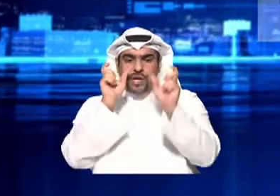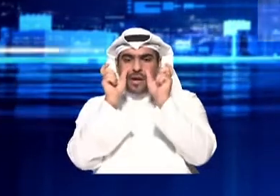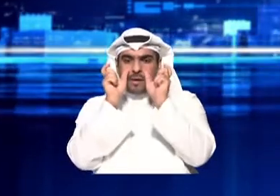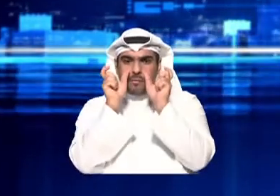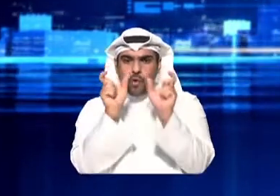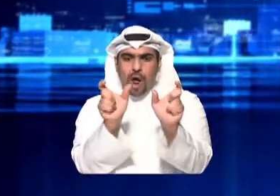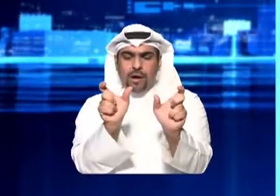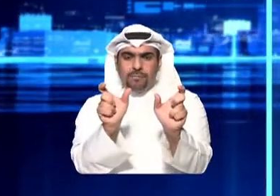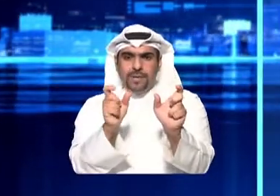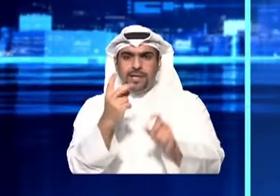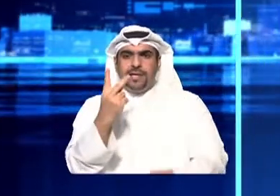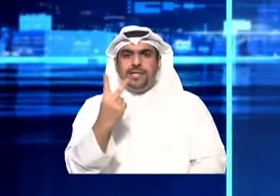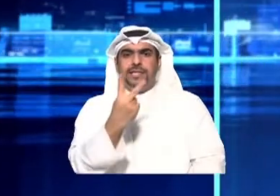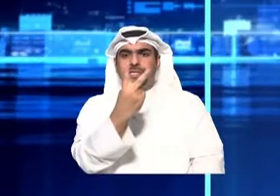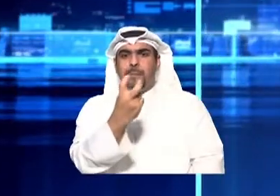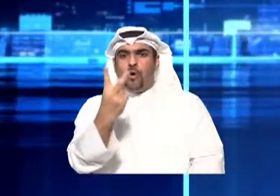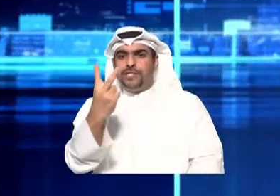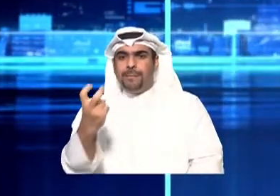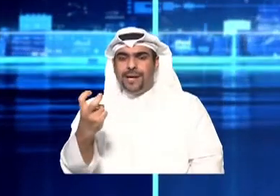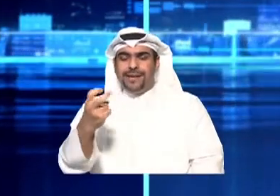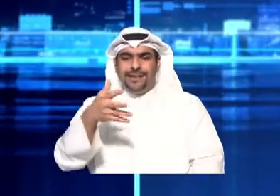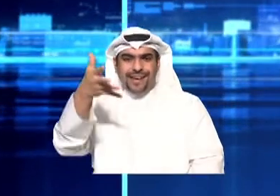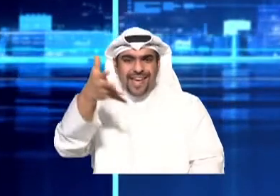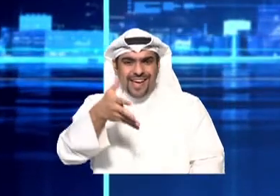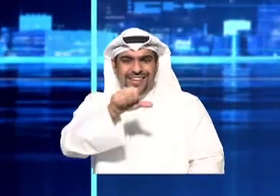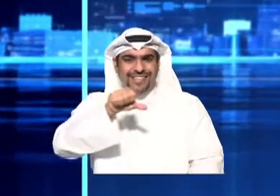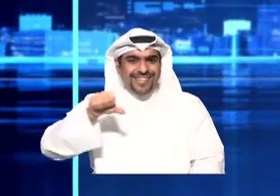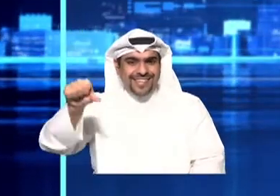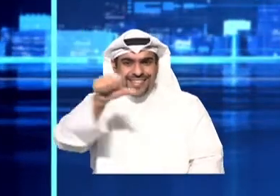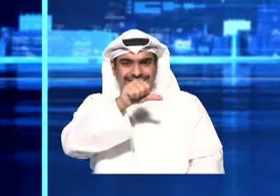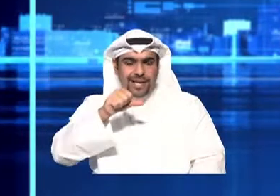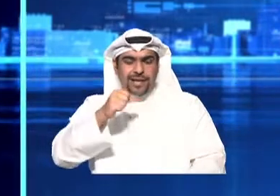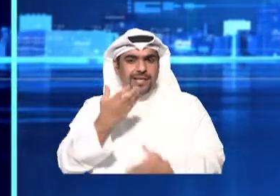تموينيا للتأكد من مدى انسيابية